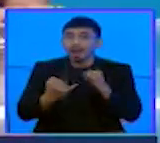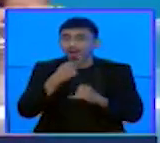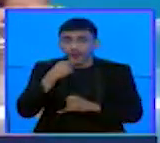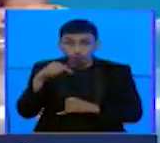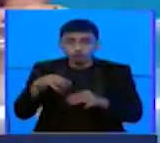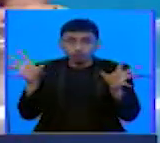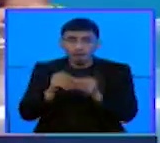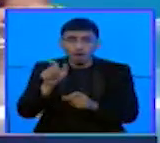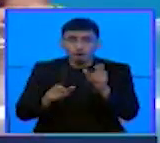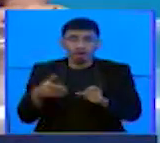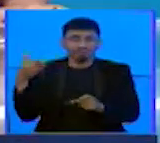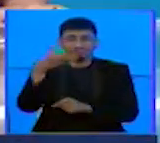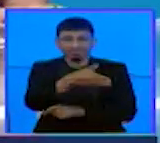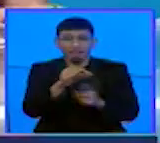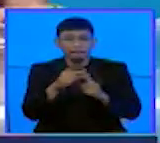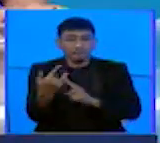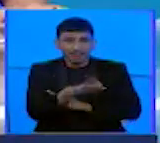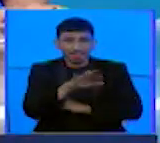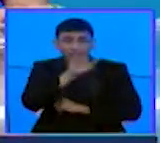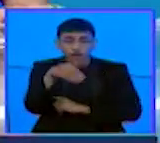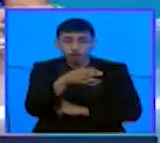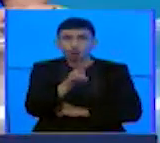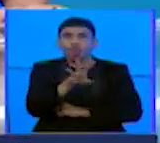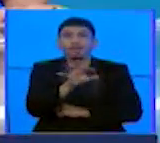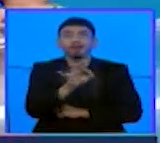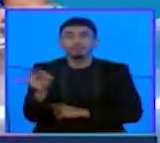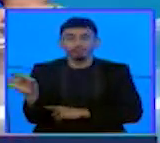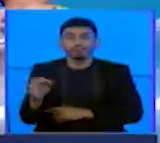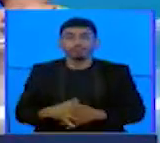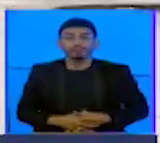akhir pekan, jumlah pengunjung di Pantai Ancol mencapai 25 ribu orang.